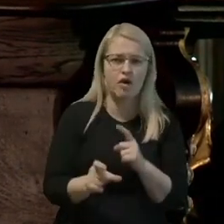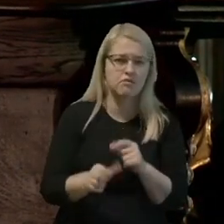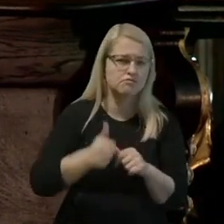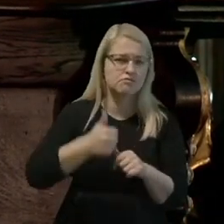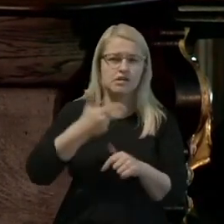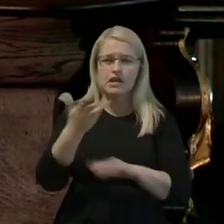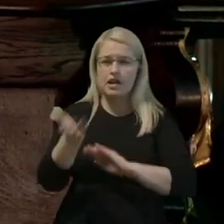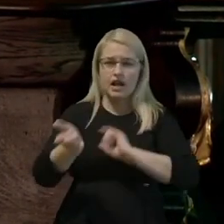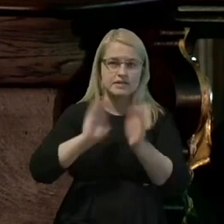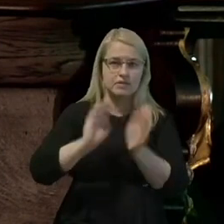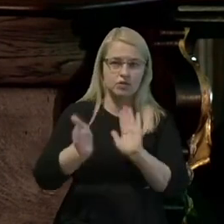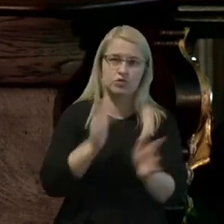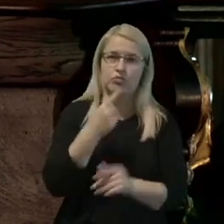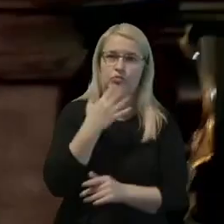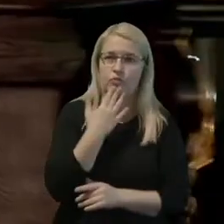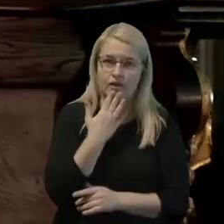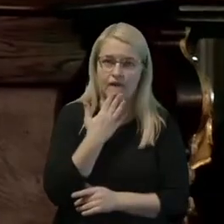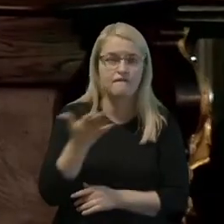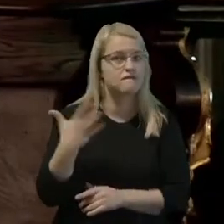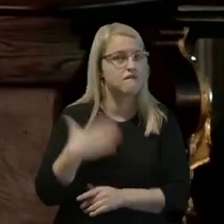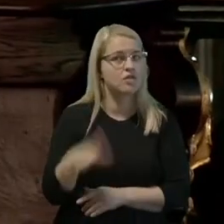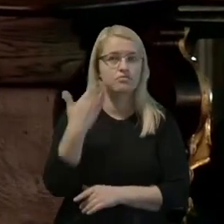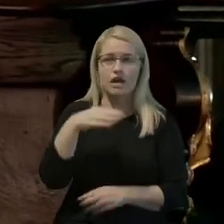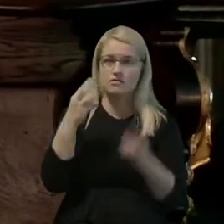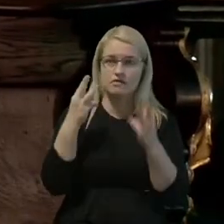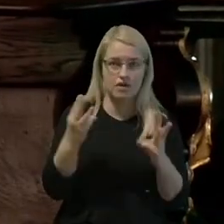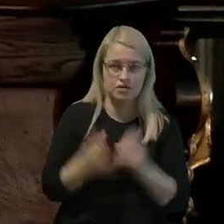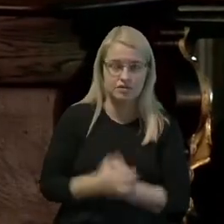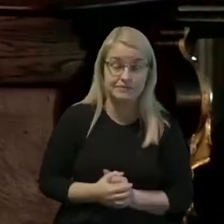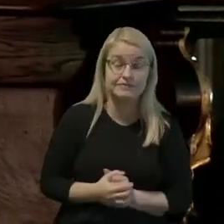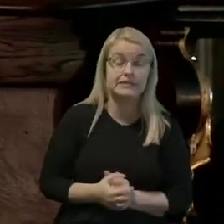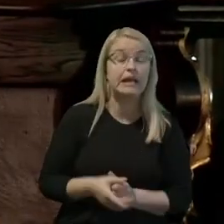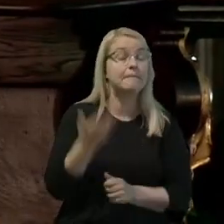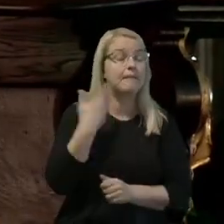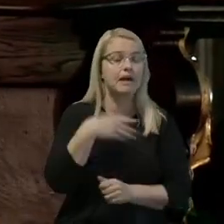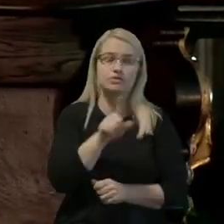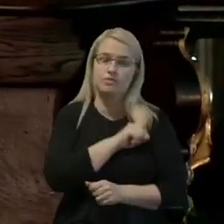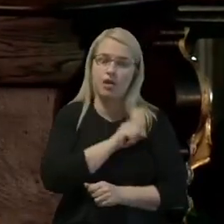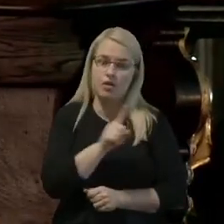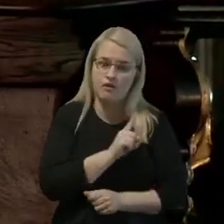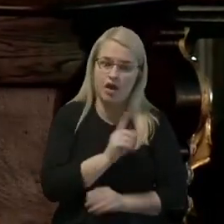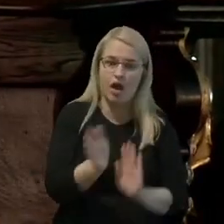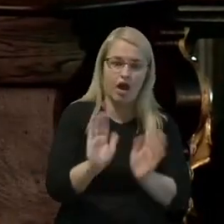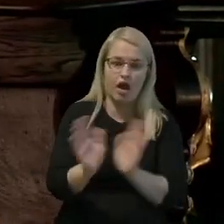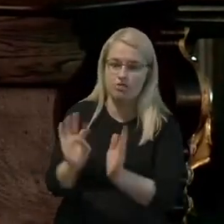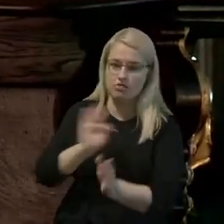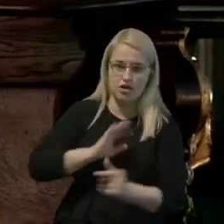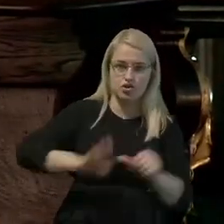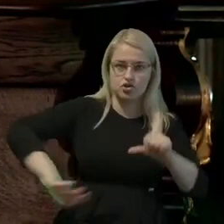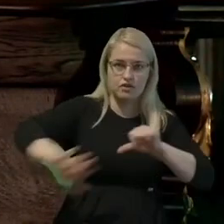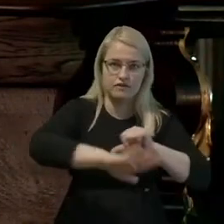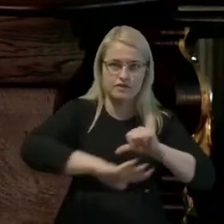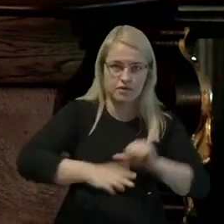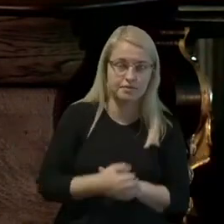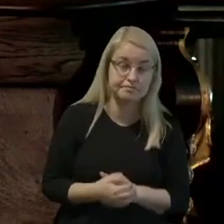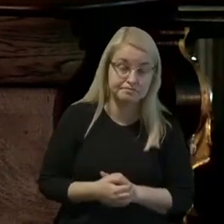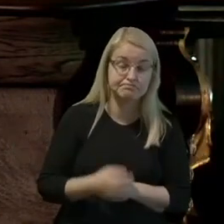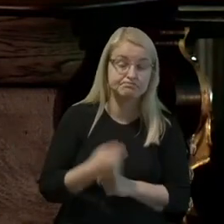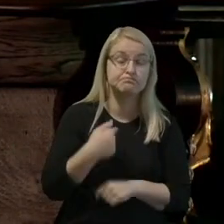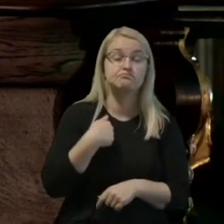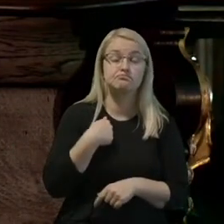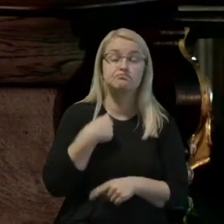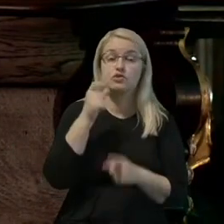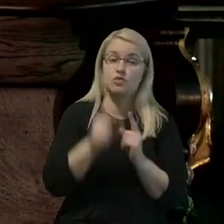wiele sposobów, wartość jakże ważna i tak pielęgnowana w naszym środowisku. Przypisuje mu się